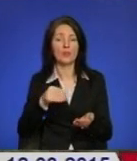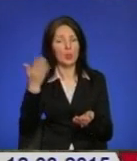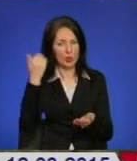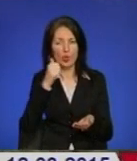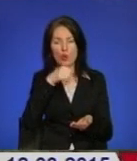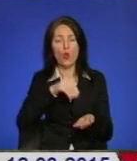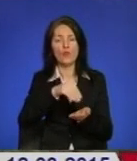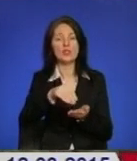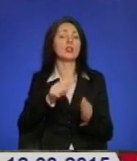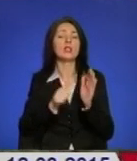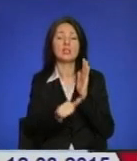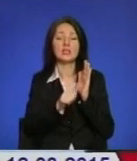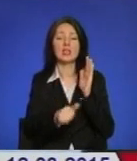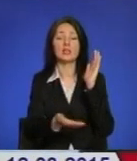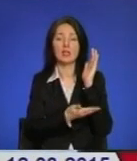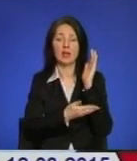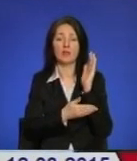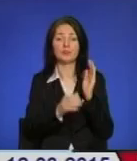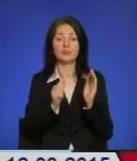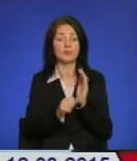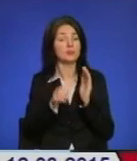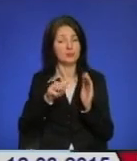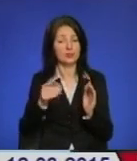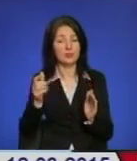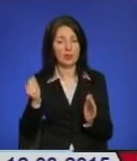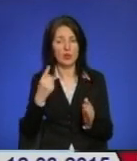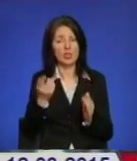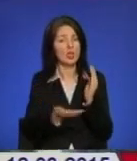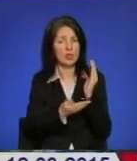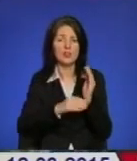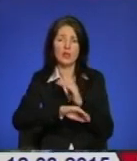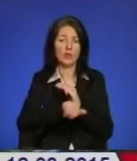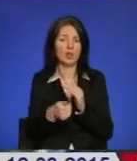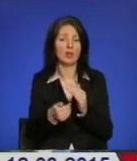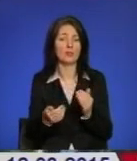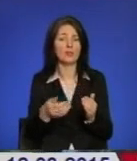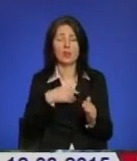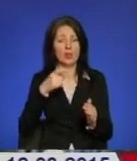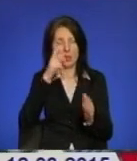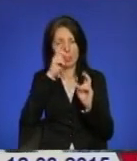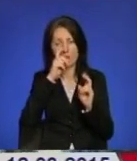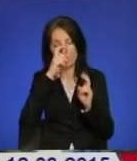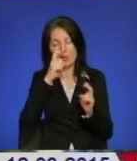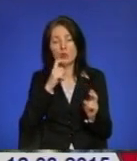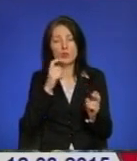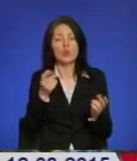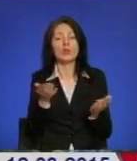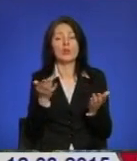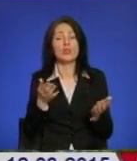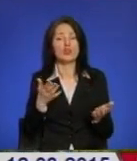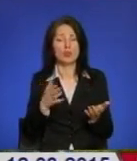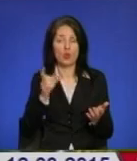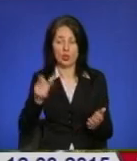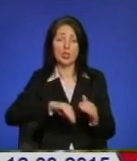суму 60 тисяч гривень, одне деревце нещодавно зникло. Я не розумію, для чого, наприклад, людина вкрала каштан Бріотті.